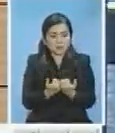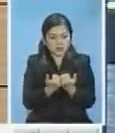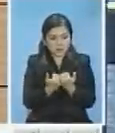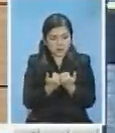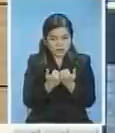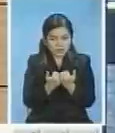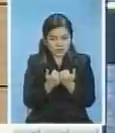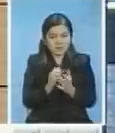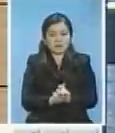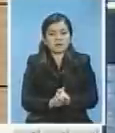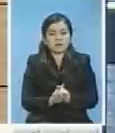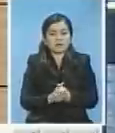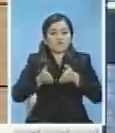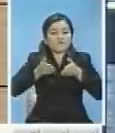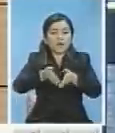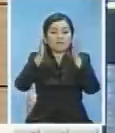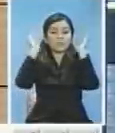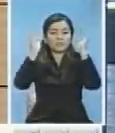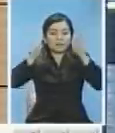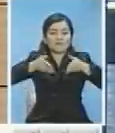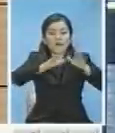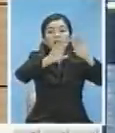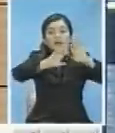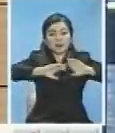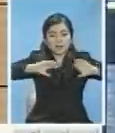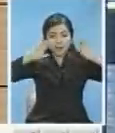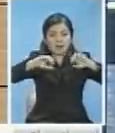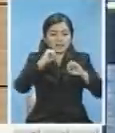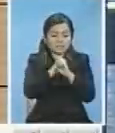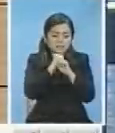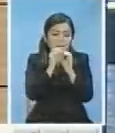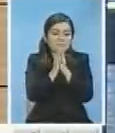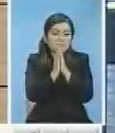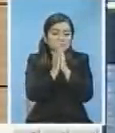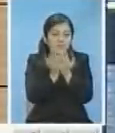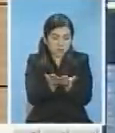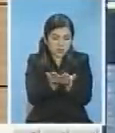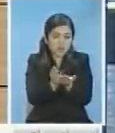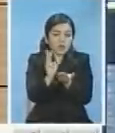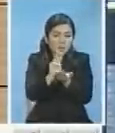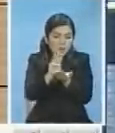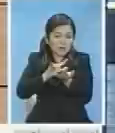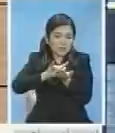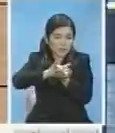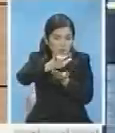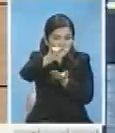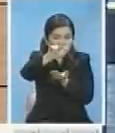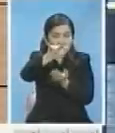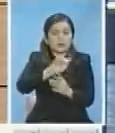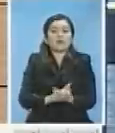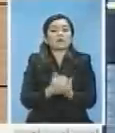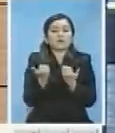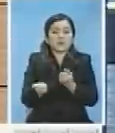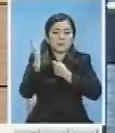โฆษกของรัฐบาลของประเทศที่ออกวีซ่าเพื่ออนุญาตเข้าเมืองนั้นก็ออกมาย